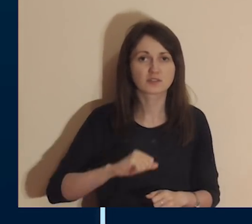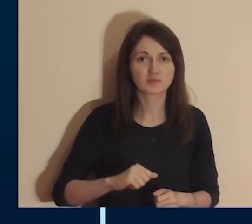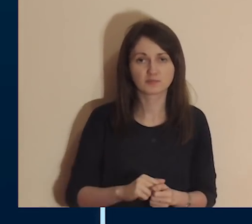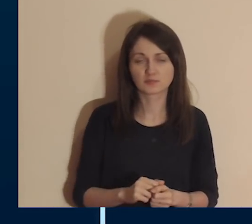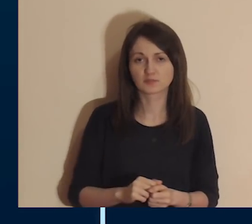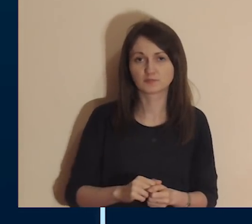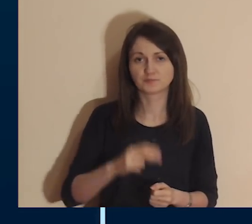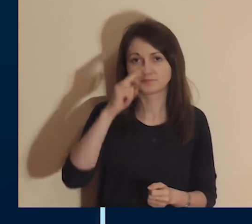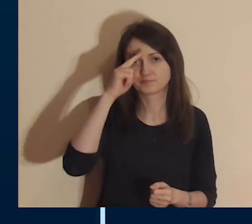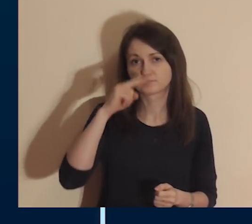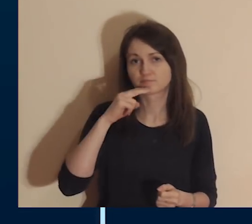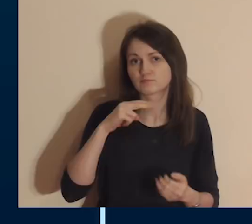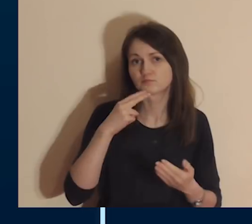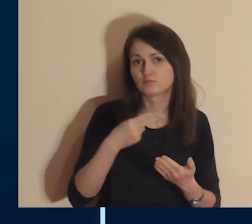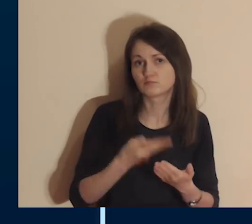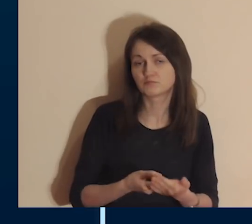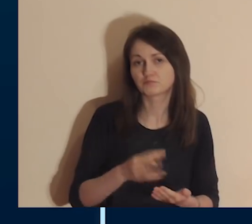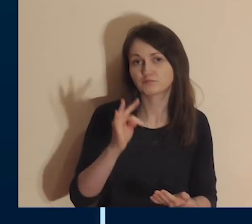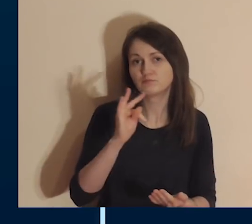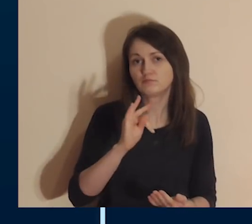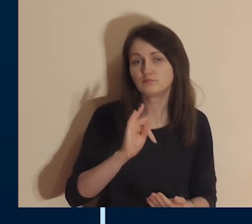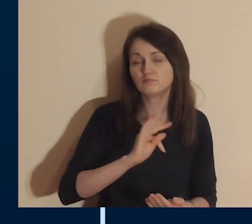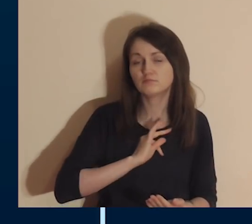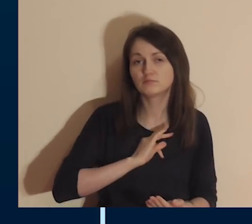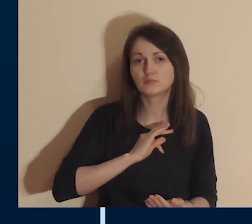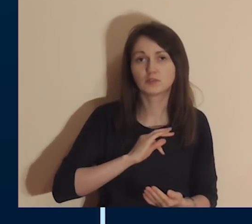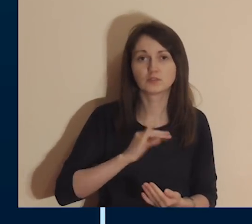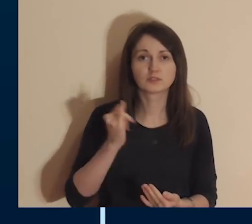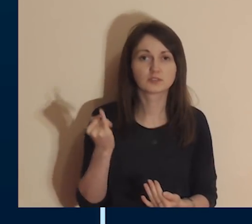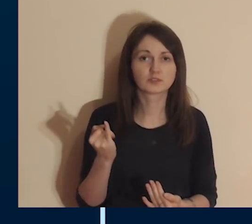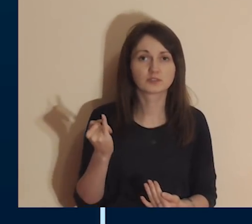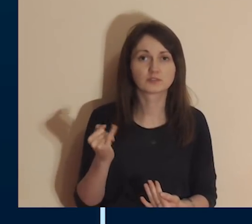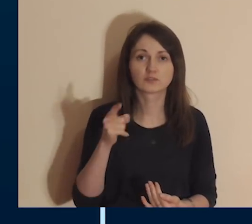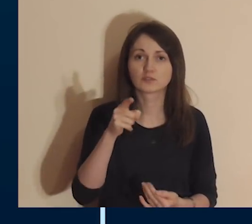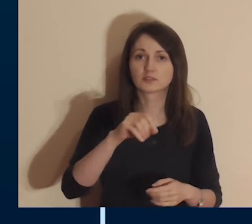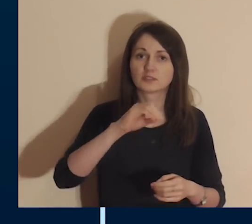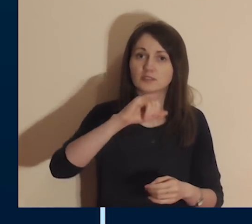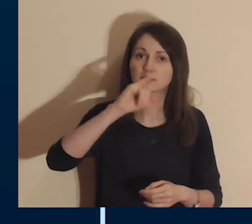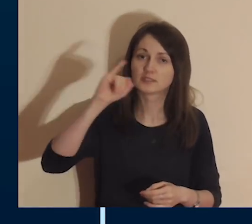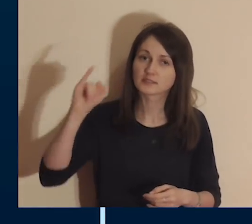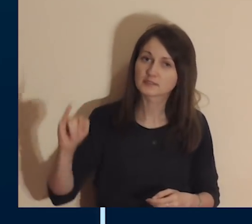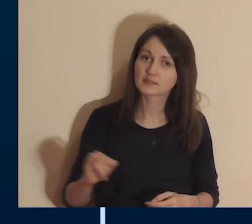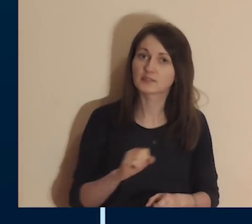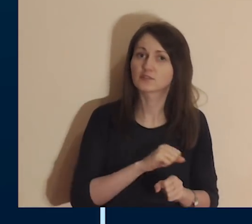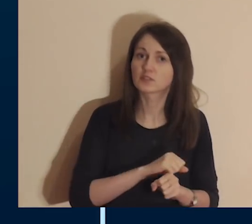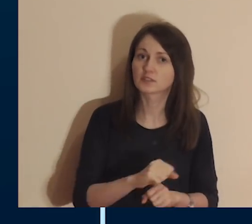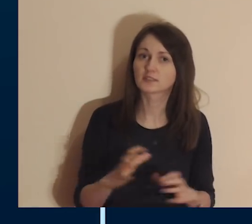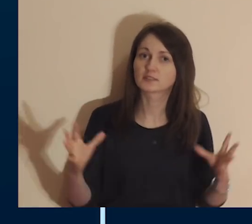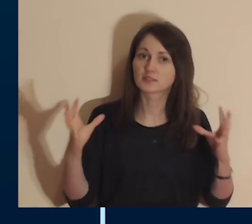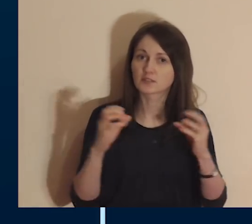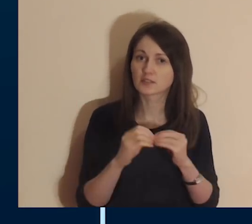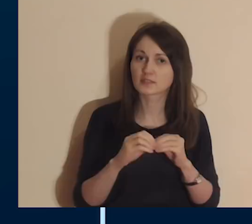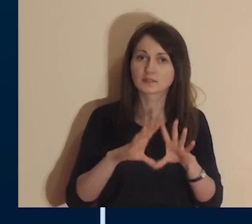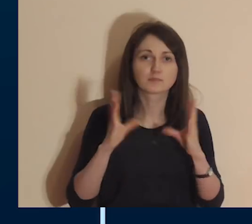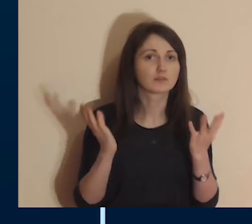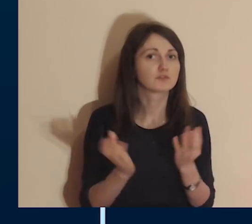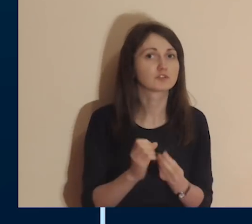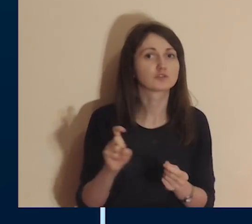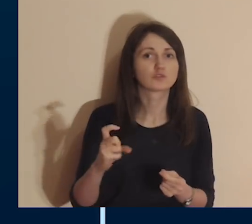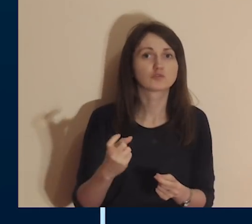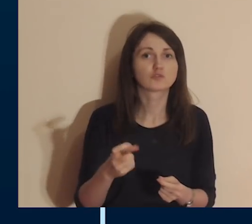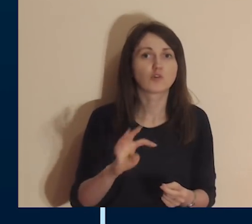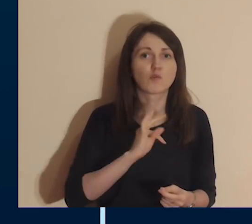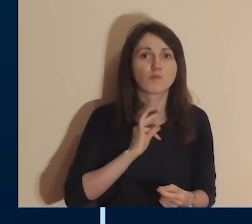odpowiedział, moje dziecko, ty zawsze jesteś ze mną i wszystko, co moje, do ciebie